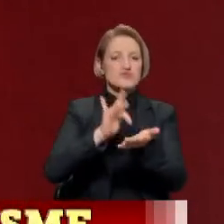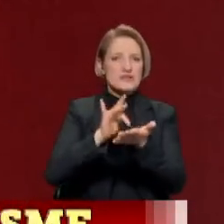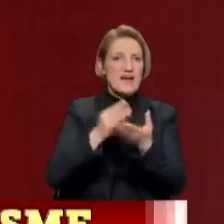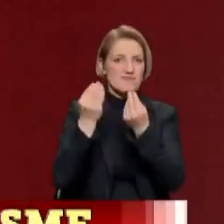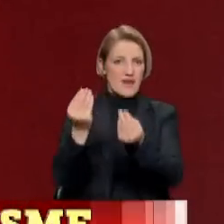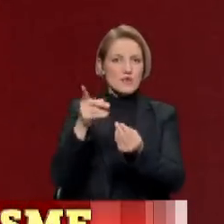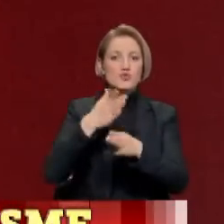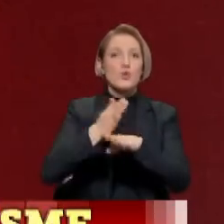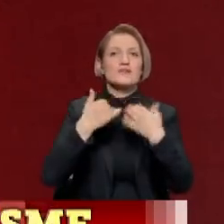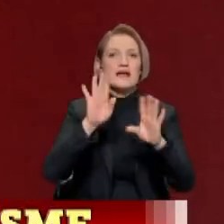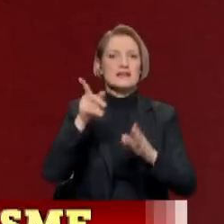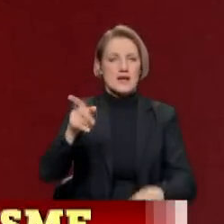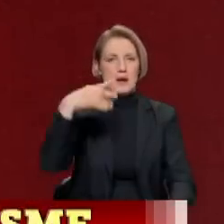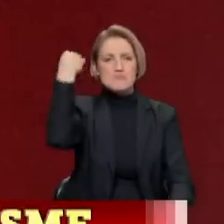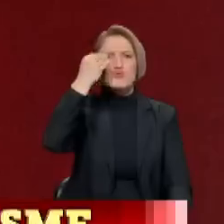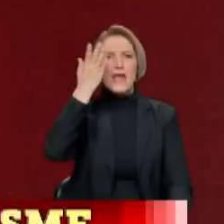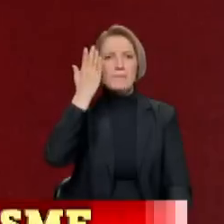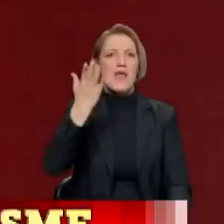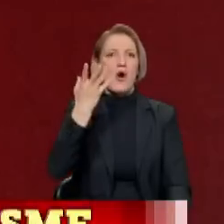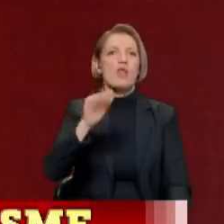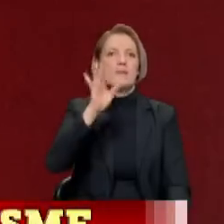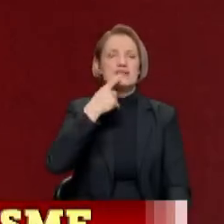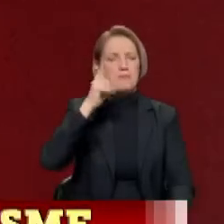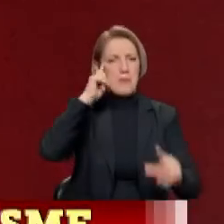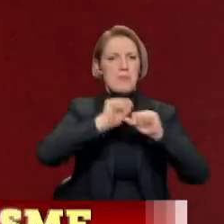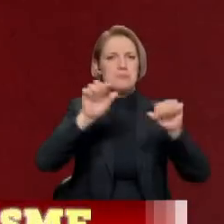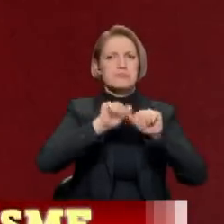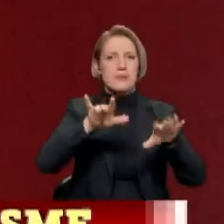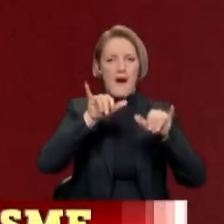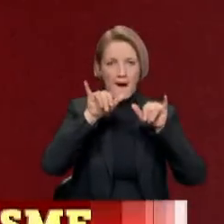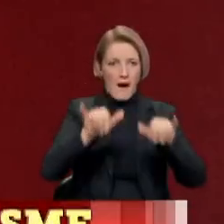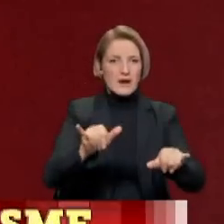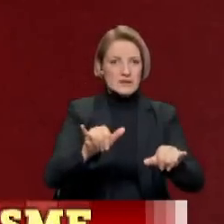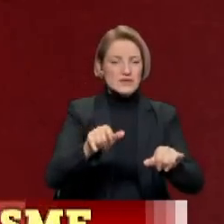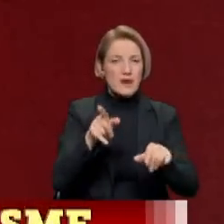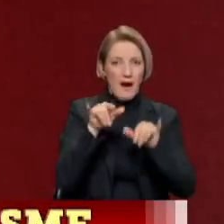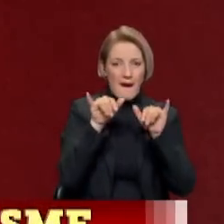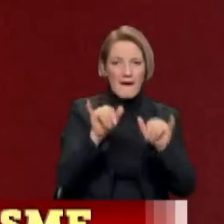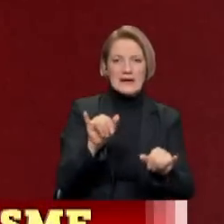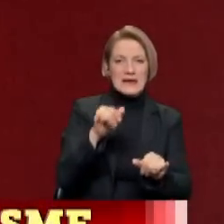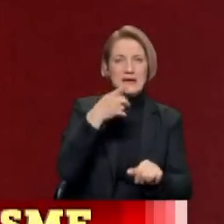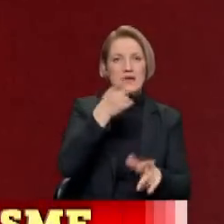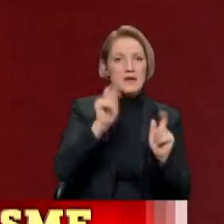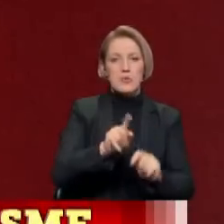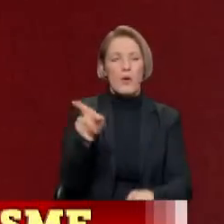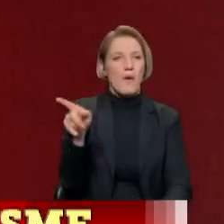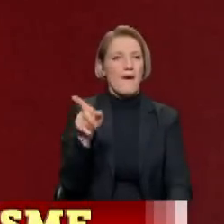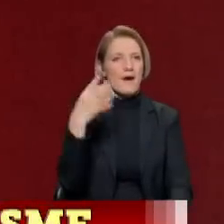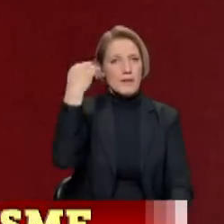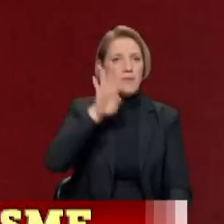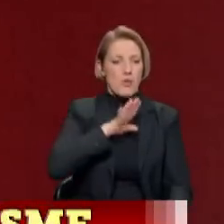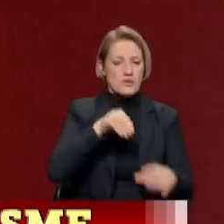Cezaevine gitti. Muhtar bile olamaz diye başlıklar atıldı. Doğru değildi. Ama aynı şeyleri şimdi kendi yaşatıyor. Aynı şeyleri.